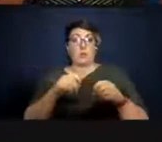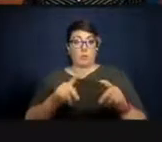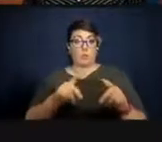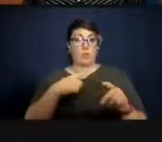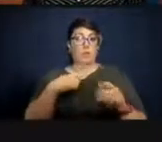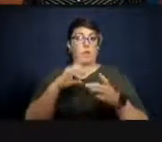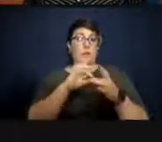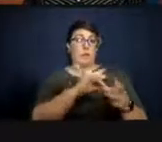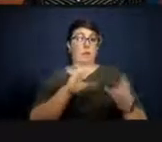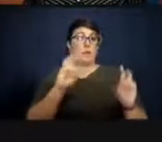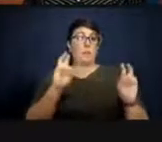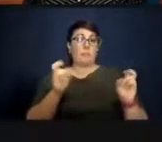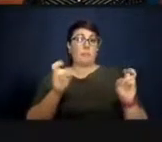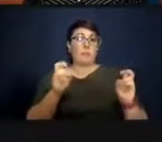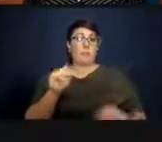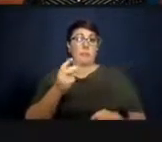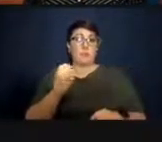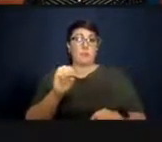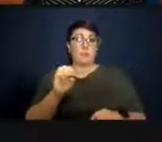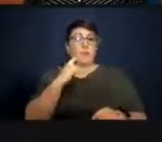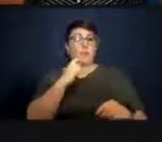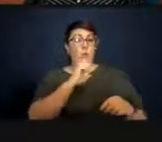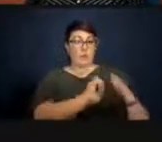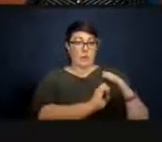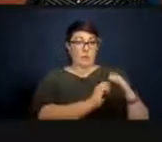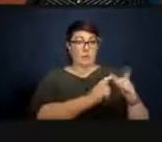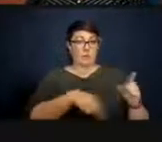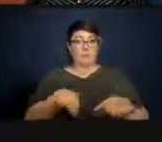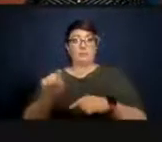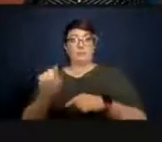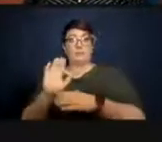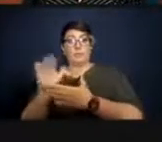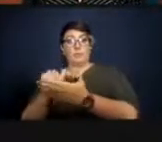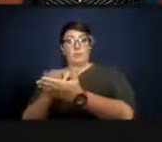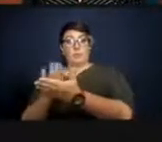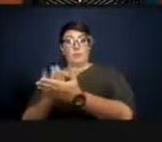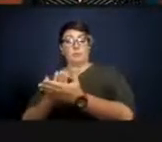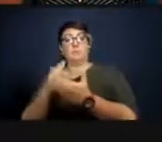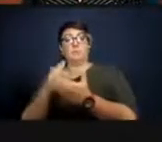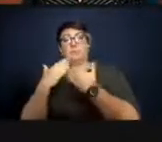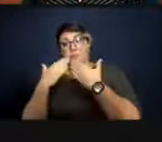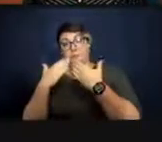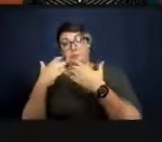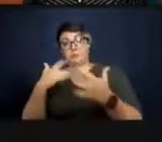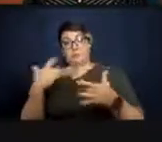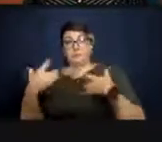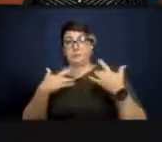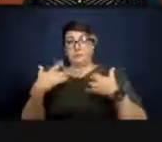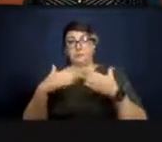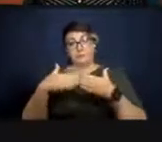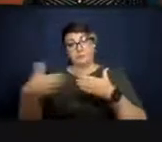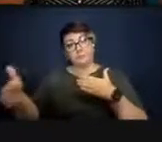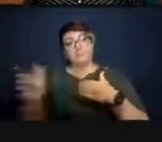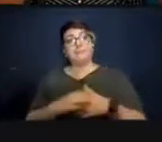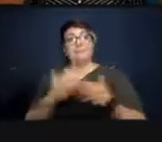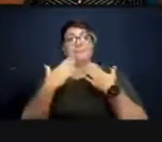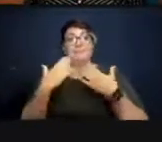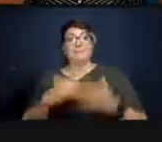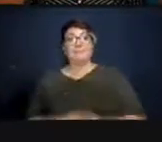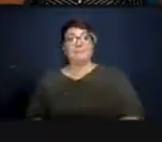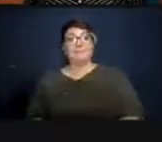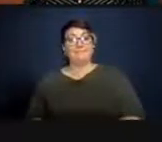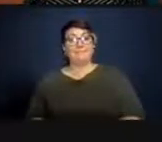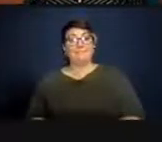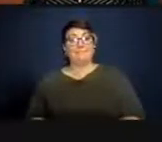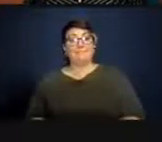kuunganisha baadhi ya mambo kutoka shule za msingi hadi shule za kati. Kwa hivyo